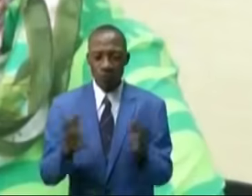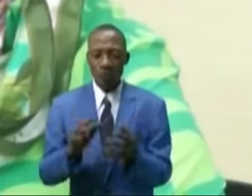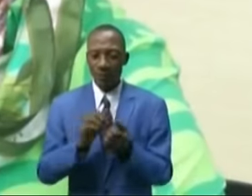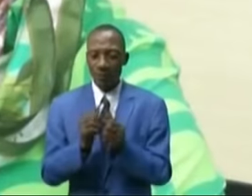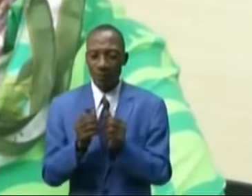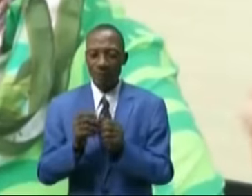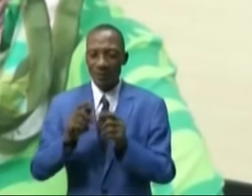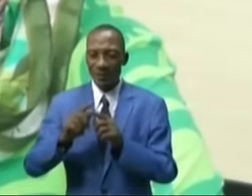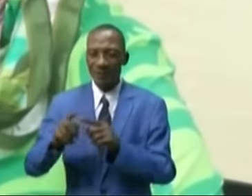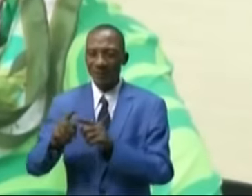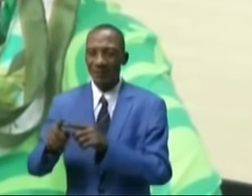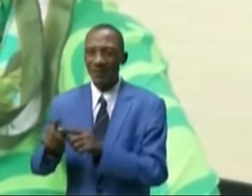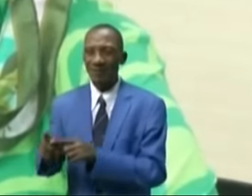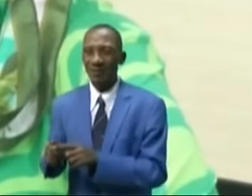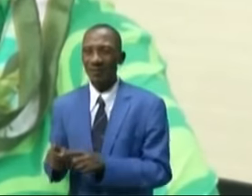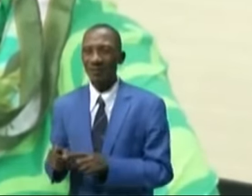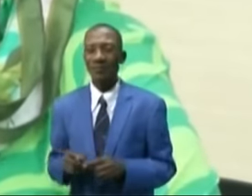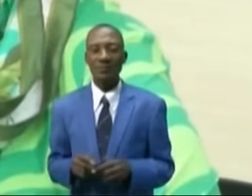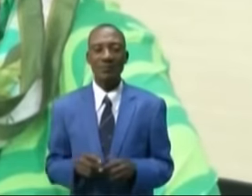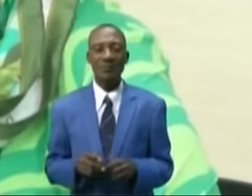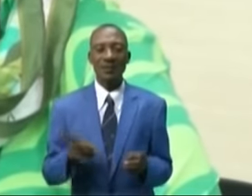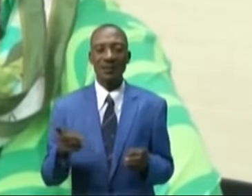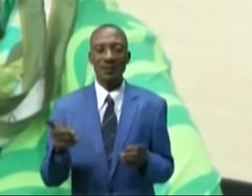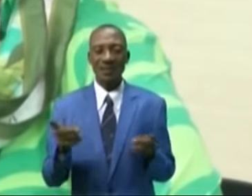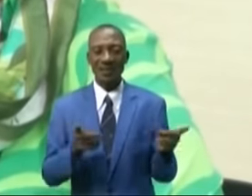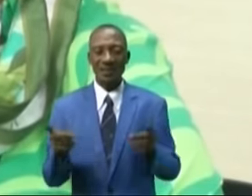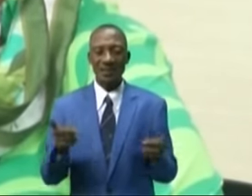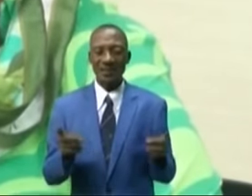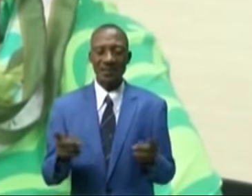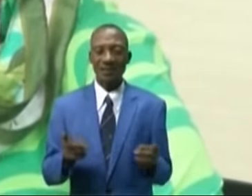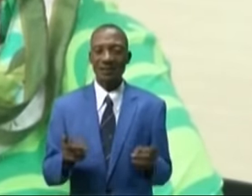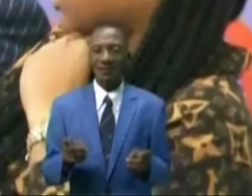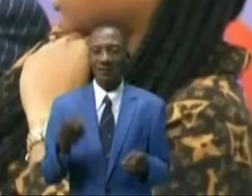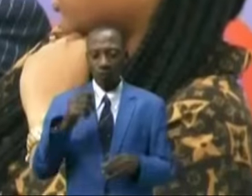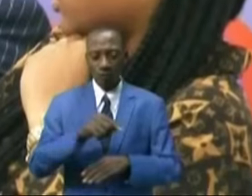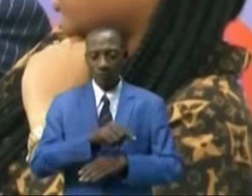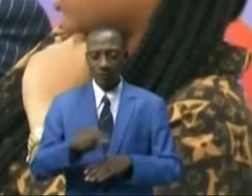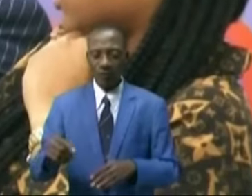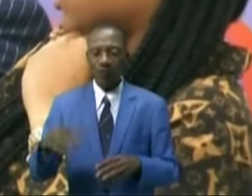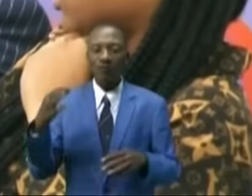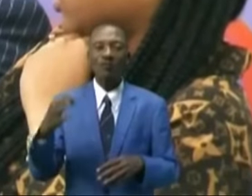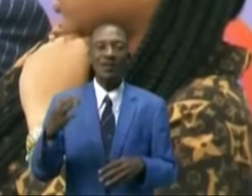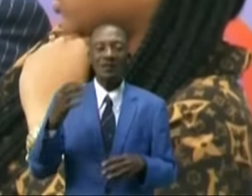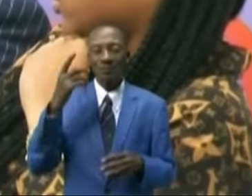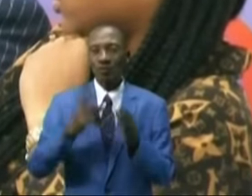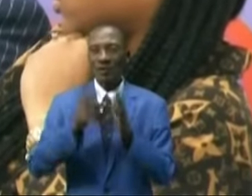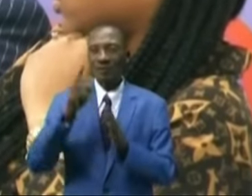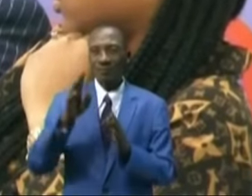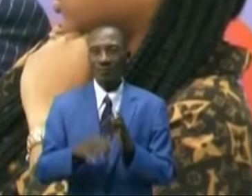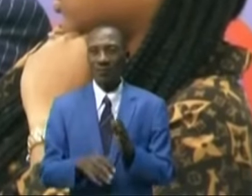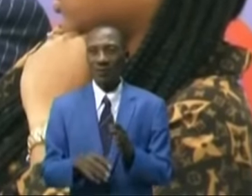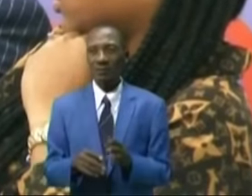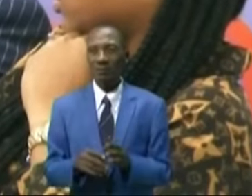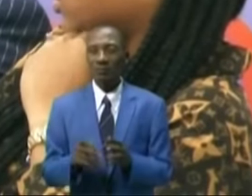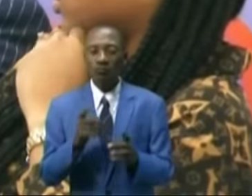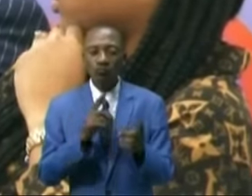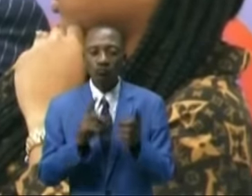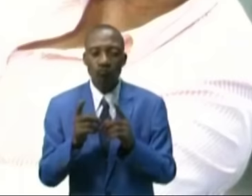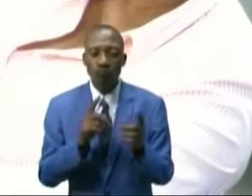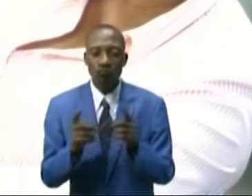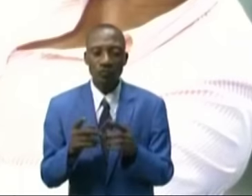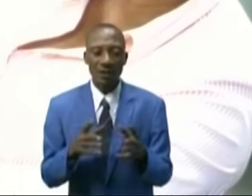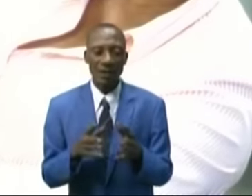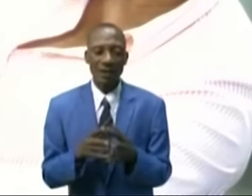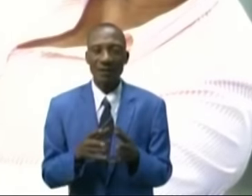Safia Ibrahim Netter, directrice de l'Agence française de développement, a échangé avec les réseaux de journalistes